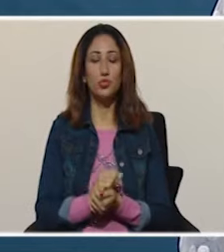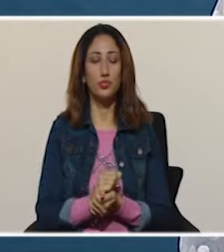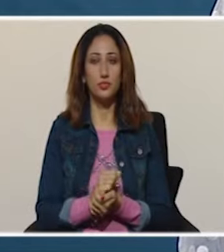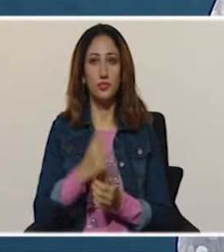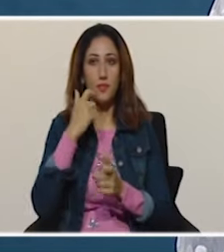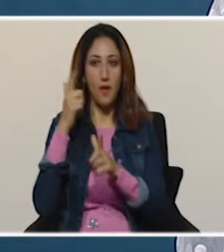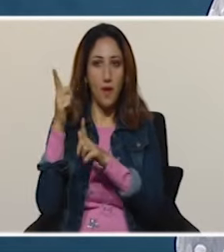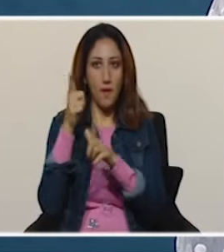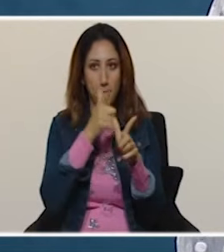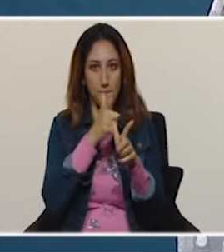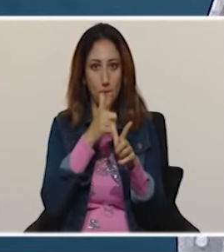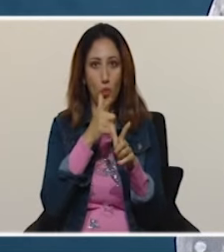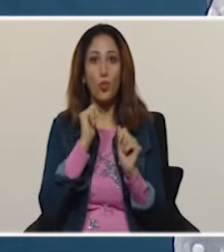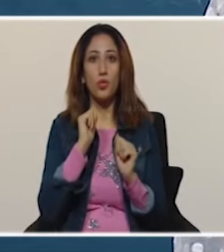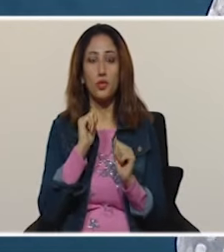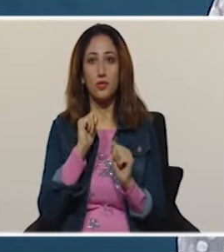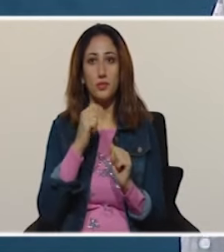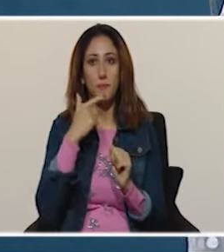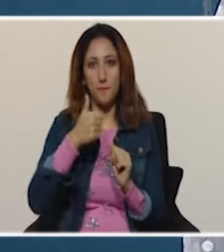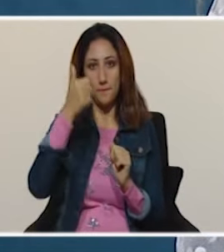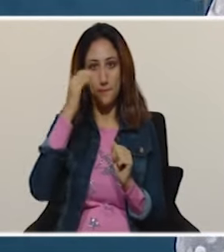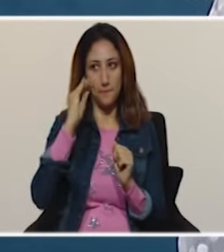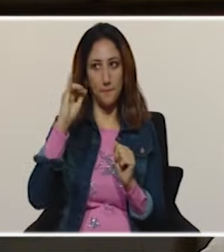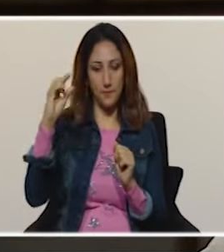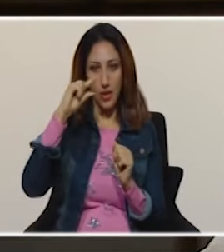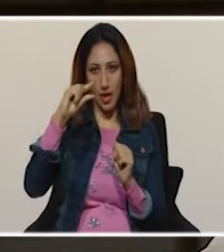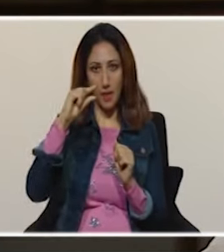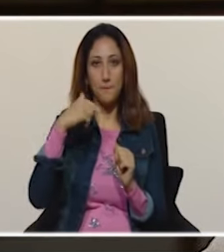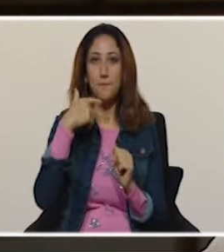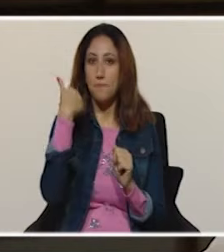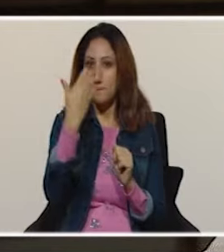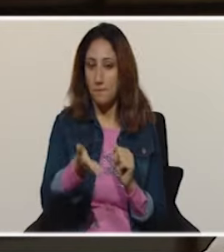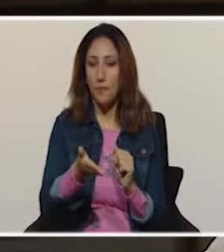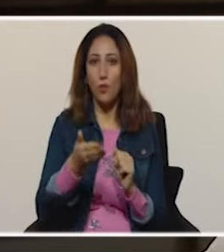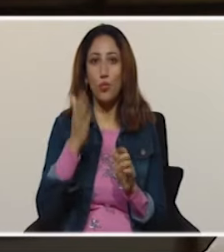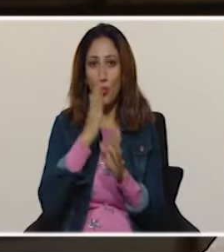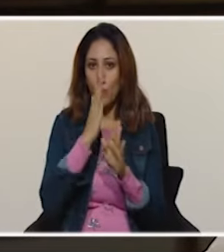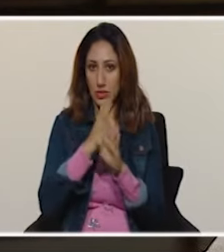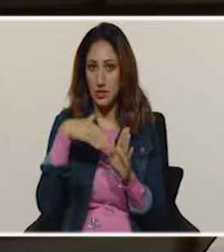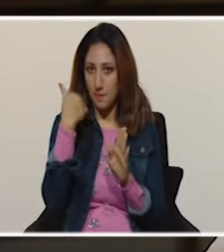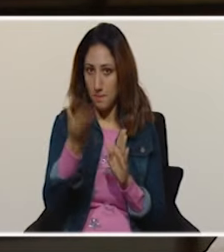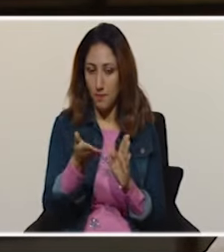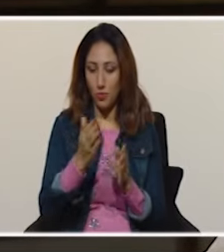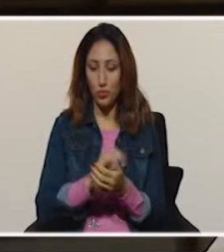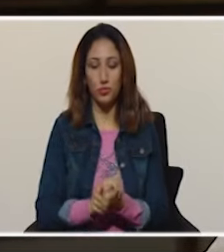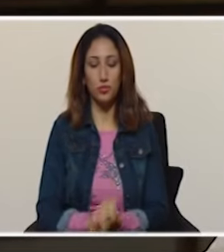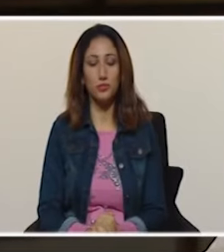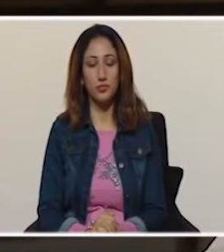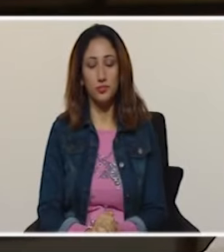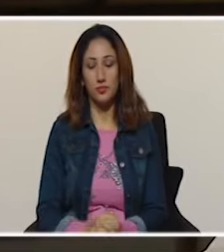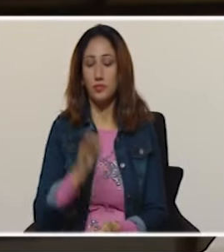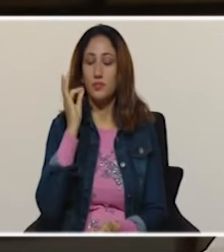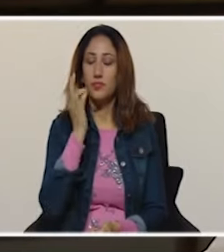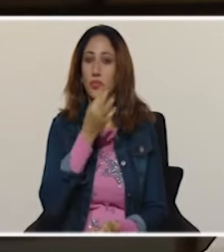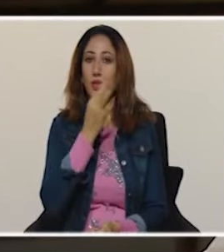المخرج أكرم فريد طبعا وأستاذ أحمد السبكي وكل زملائي. مبروك على الفيلم، وأنت ممثلة جميلة زي ما أنت إعلامية جميلة. أكثر فيلم عملتيه